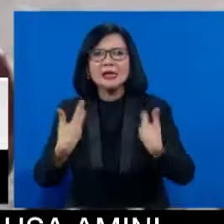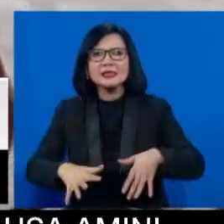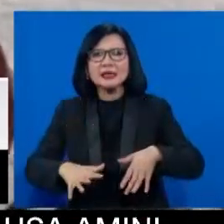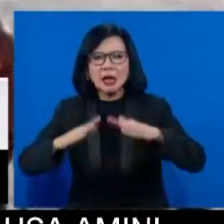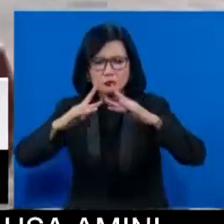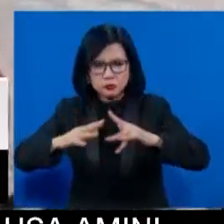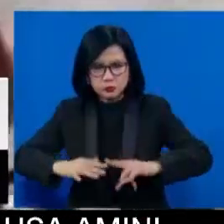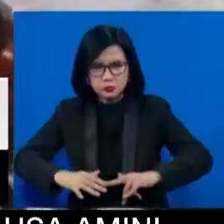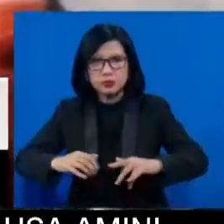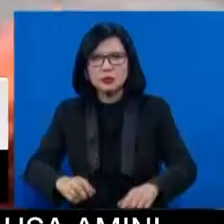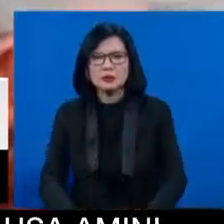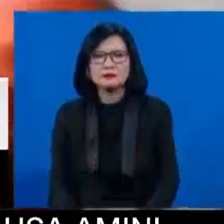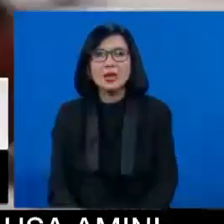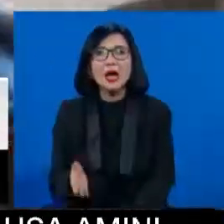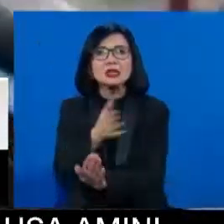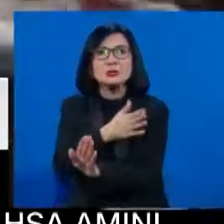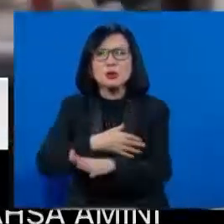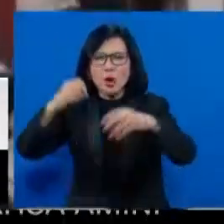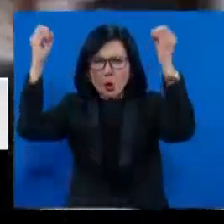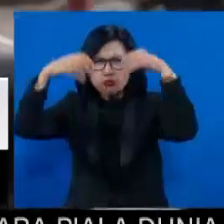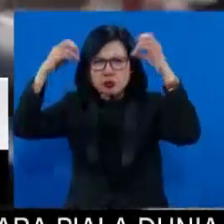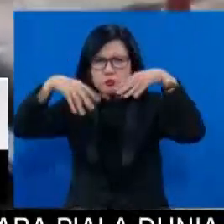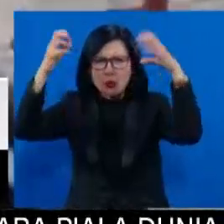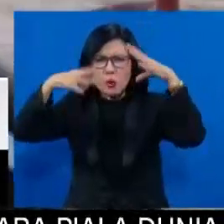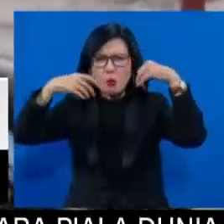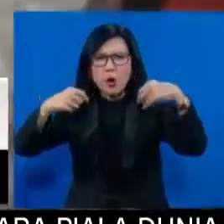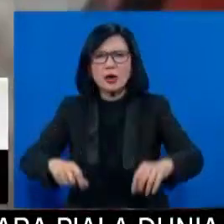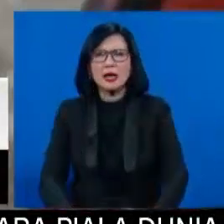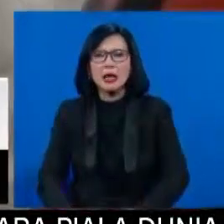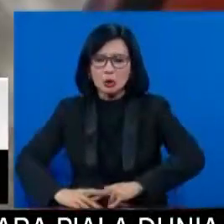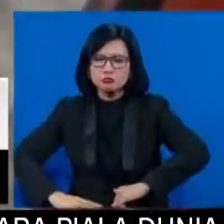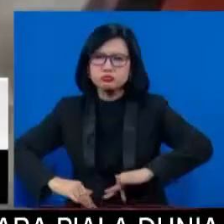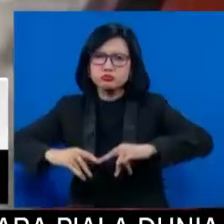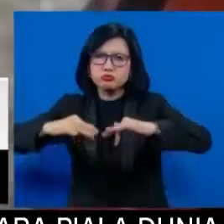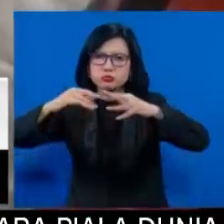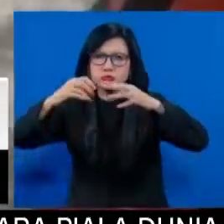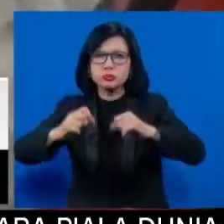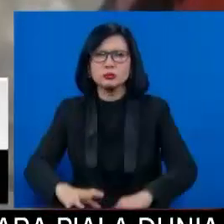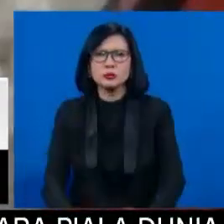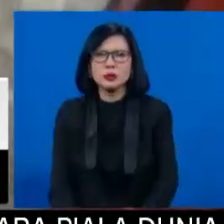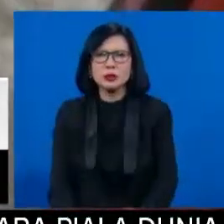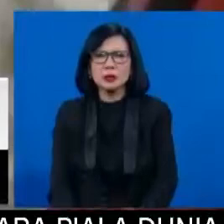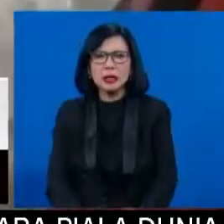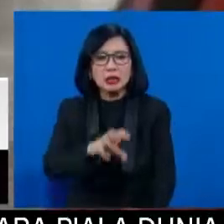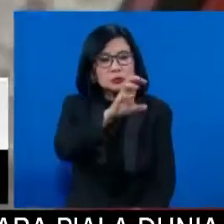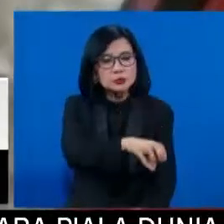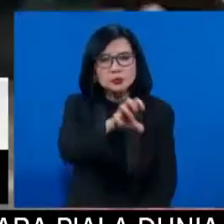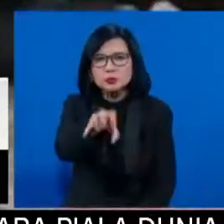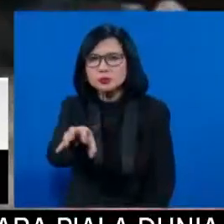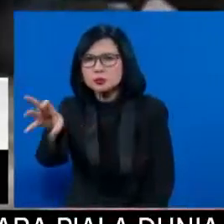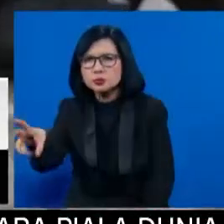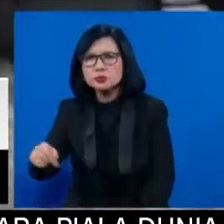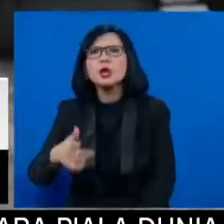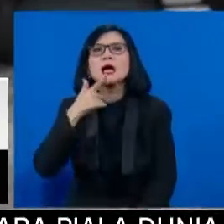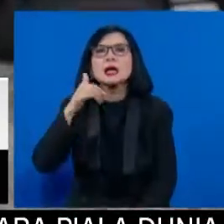surut. Sebelumnya hujan deras yang terjadi di kota Cimahi menyebabkan banjir di kawasan Cimindi. Sejumlah titik di kota Cimahi juga